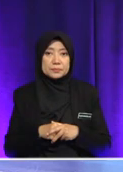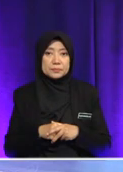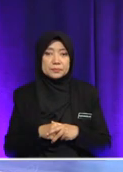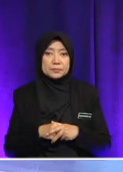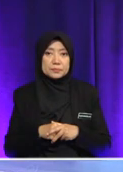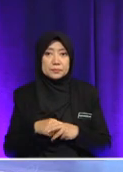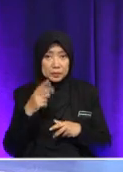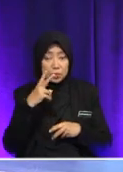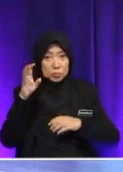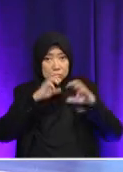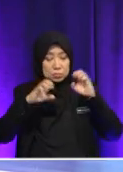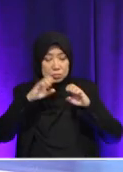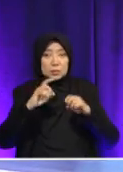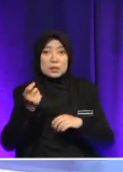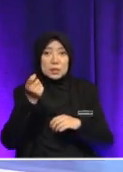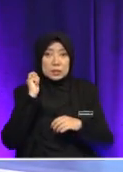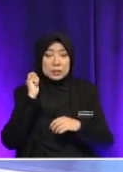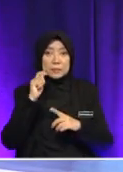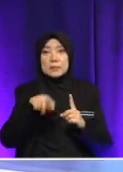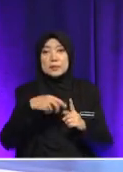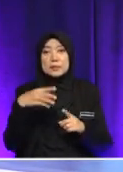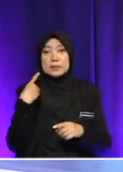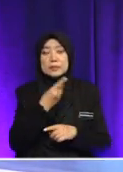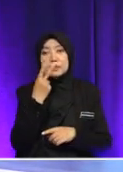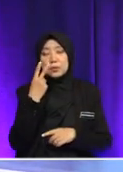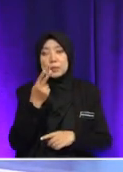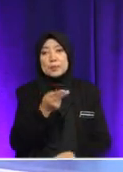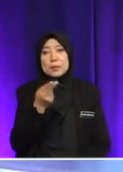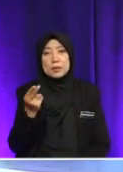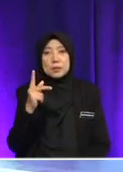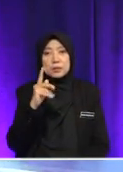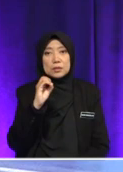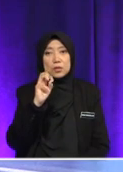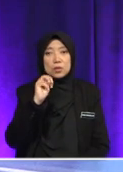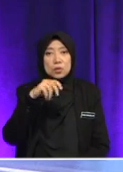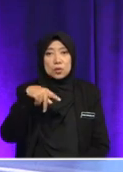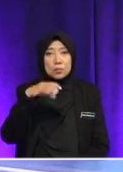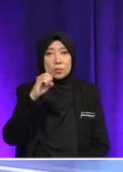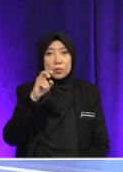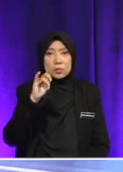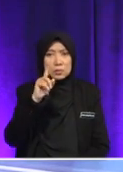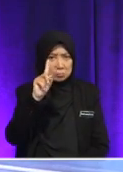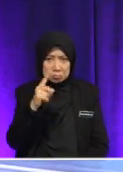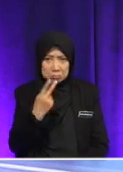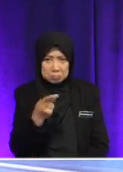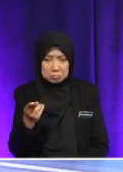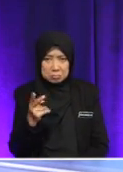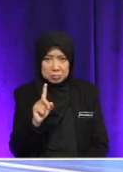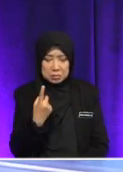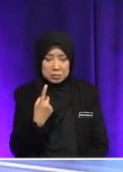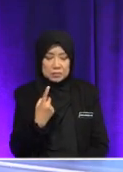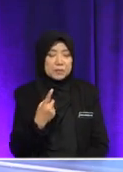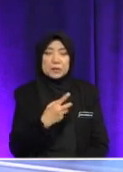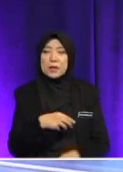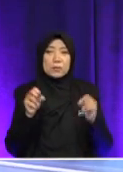Oke tadi bila kita sebut bahan komposit maksudnya Adakah Kita akan menggunakan satu bahan saja tidak so kita